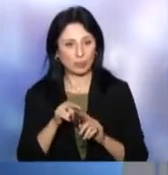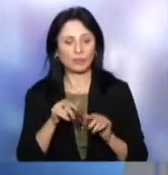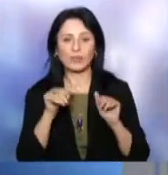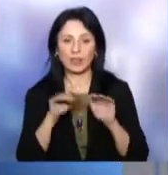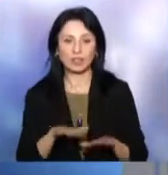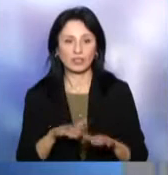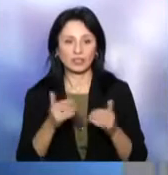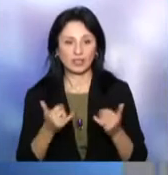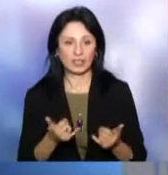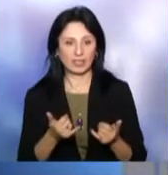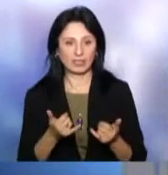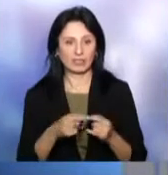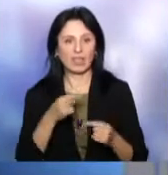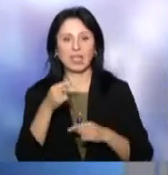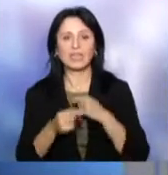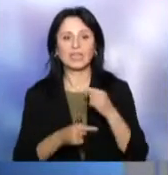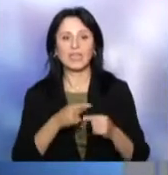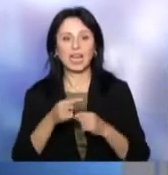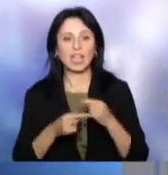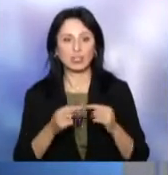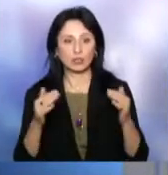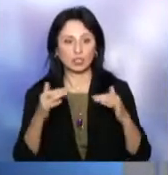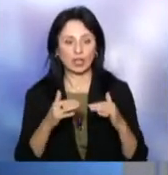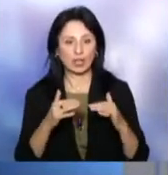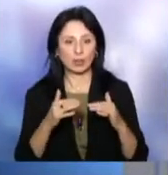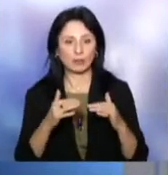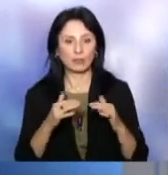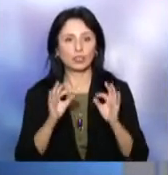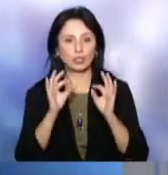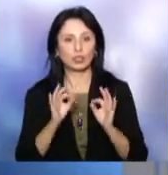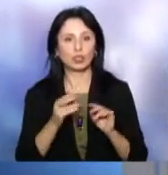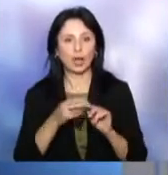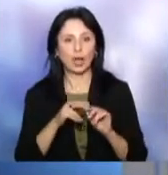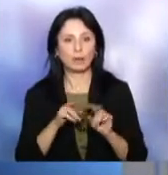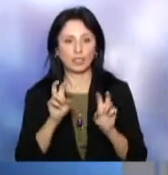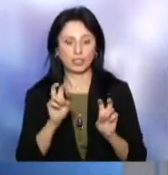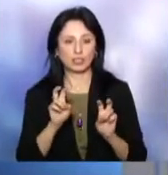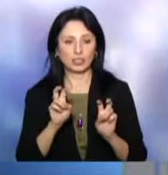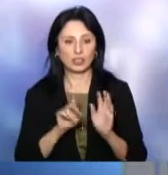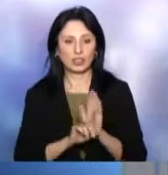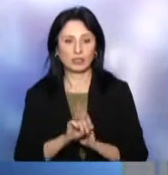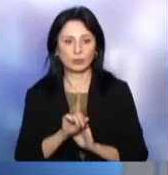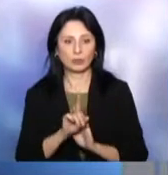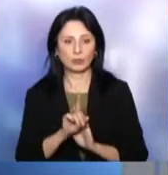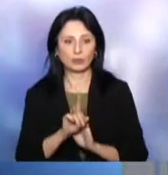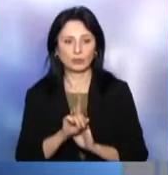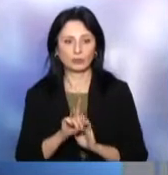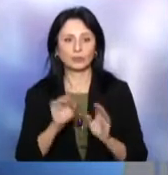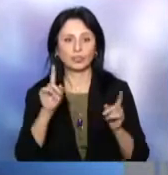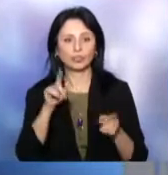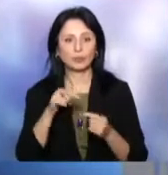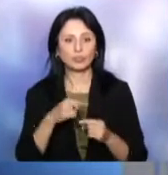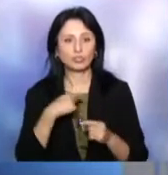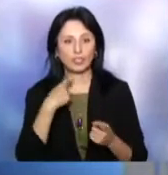გადავწყვიტეთ ჩვენი ტრადიციული შეკრება, სწორედ ამ ნიშნით დავიწყოთ და შესაბამისად